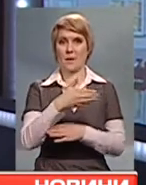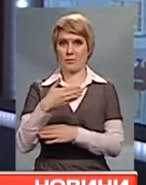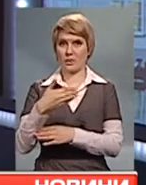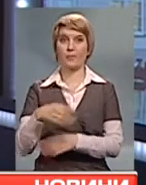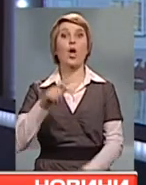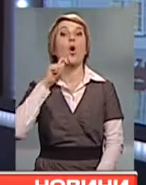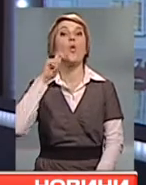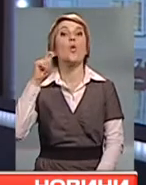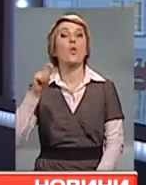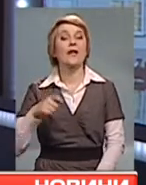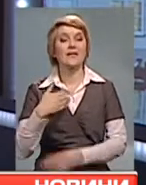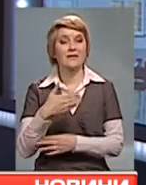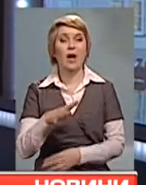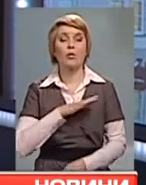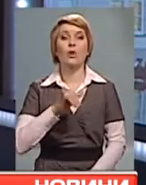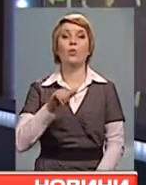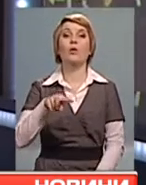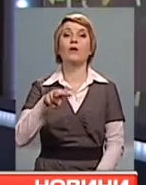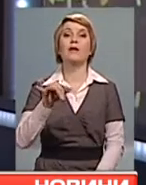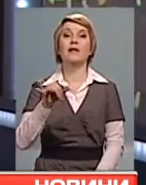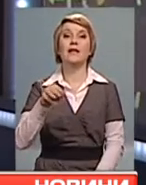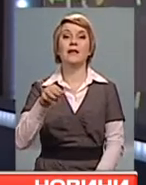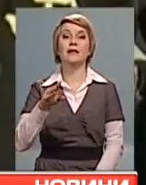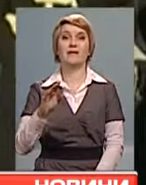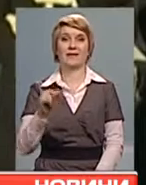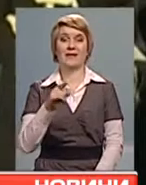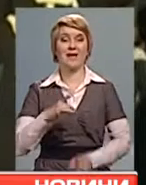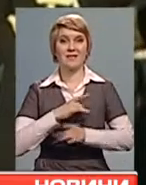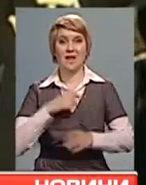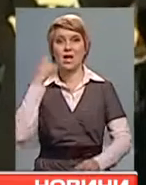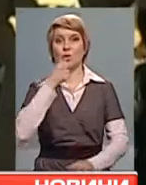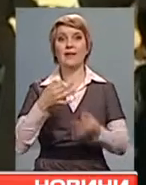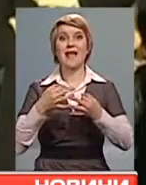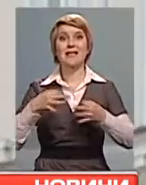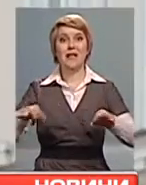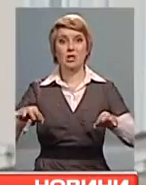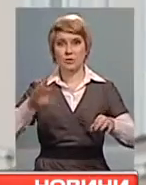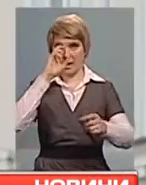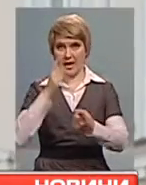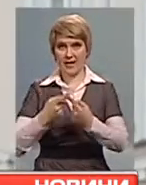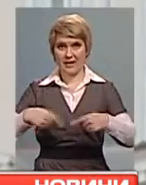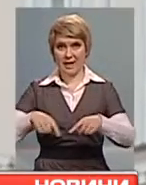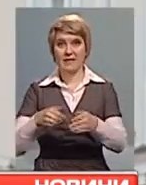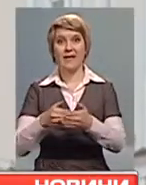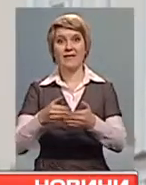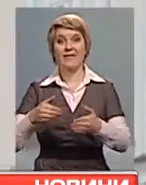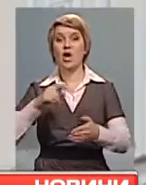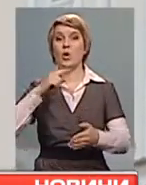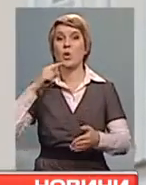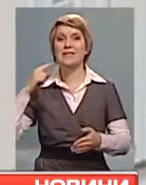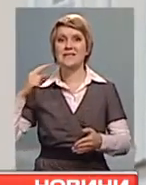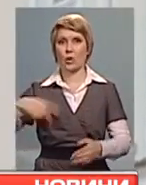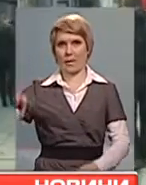Українські стяги напередодні майоріли й у Литві. Там відзначали річницю незалежності країни від Російської імперії. Самостійність